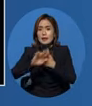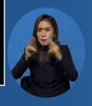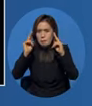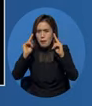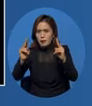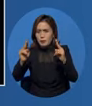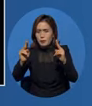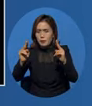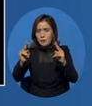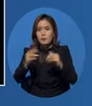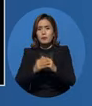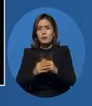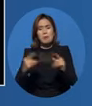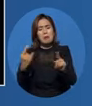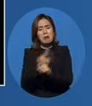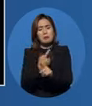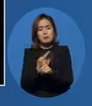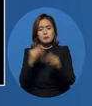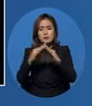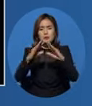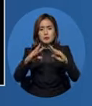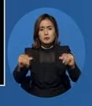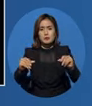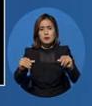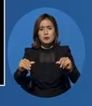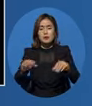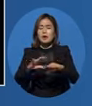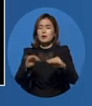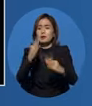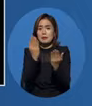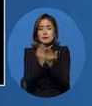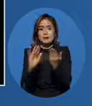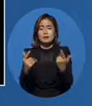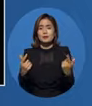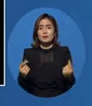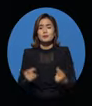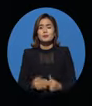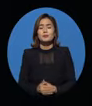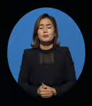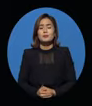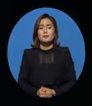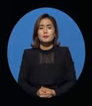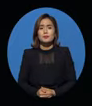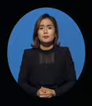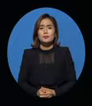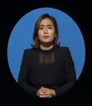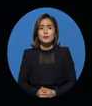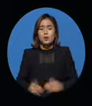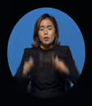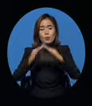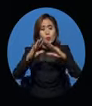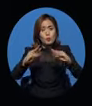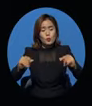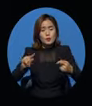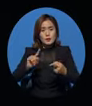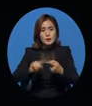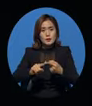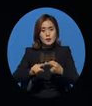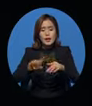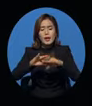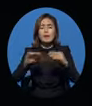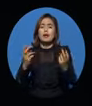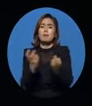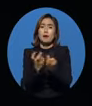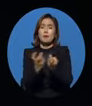끌어가는 그런 부동산 대책은 저는 해서는 안 된다 이렇게 생각합니다 예 어 저도 이 부동산 대체